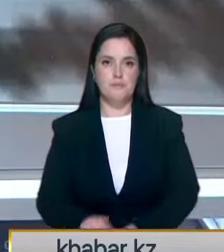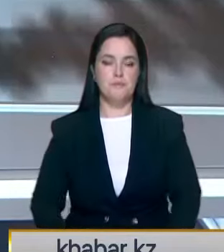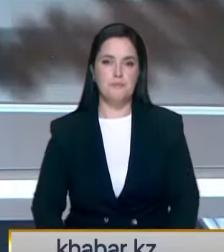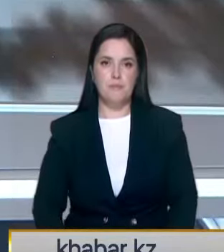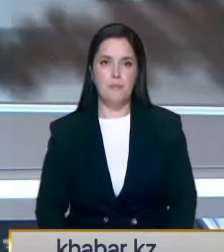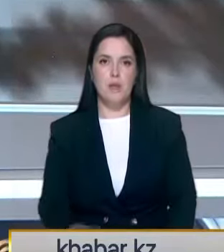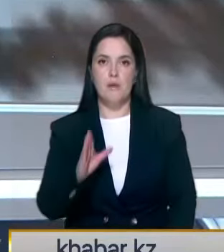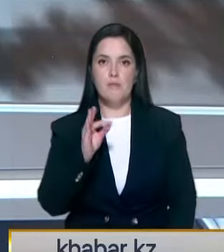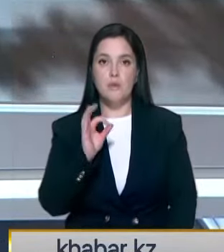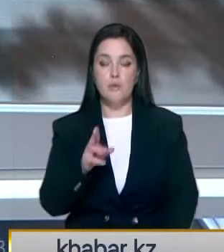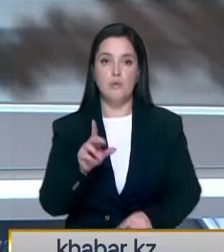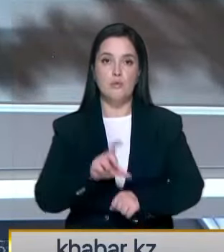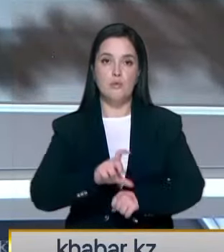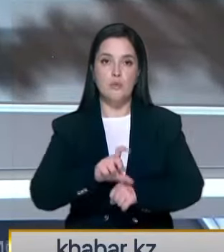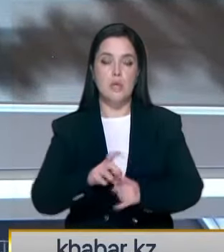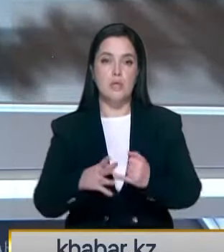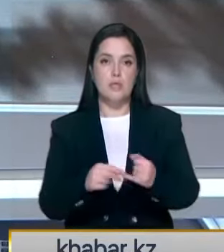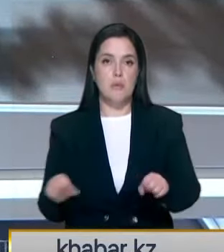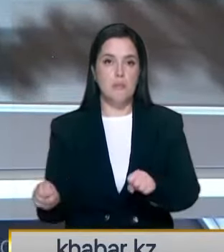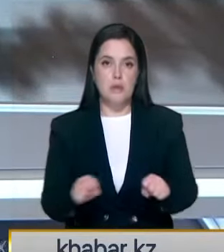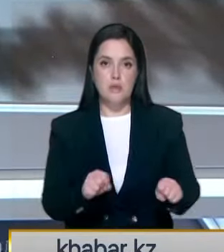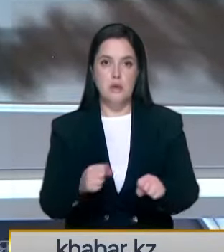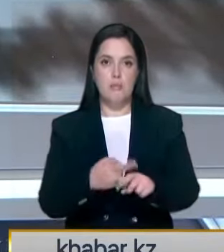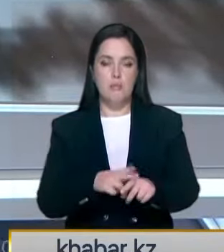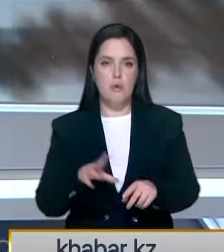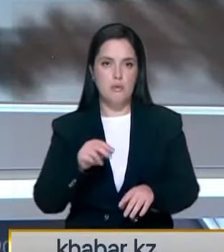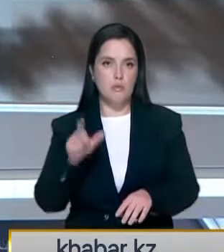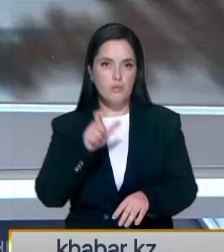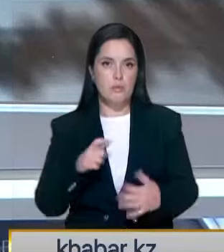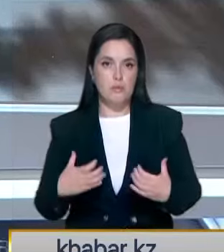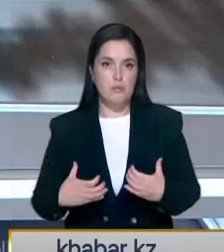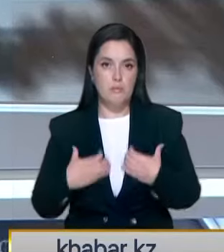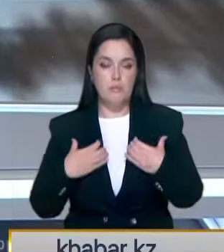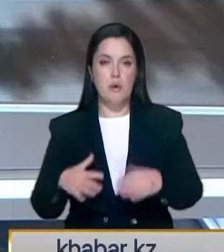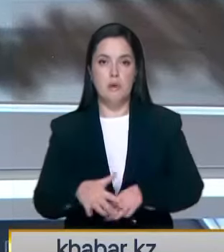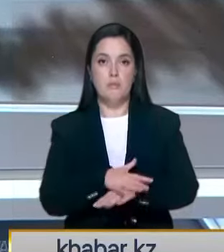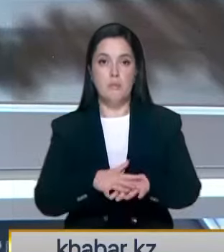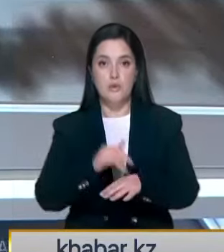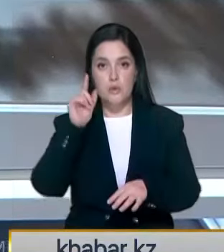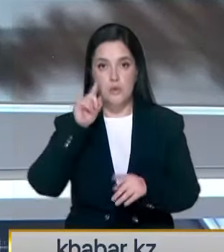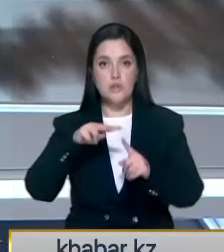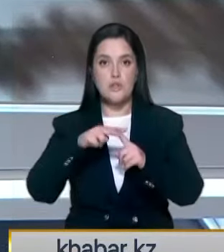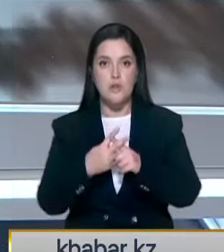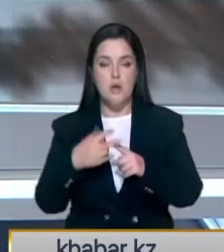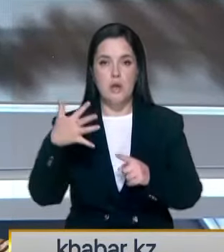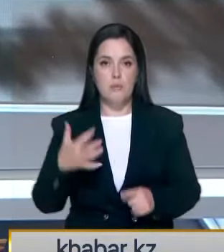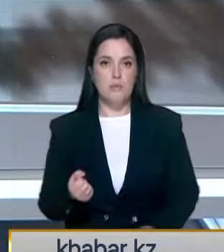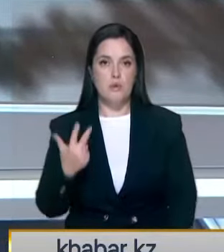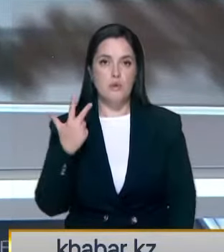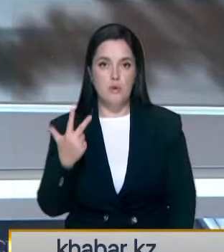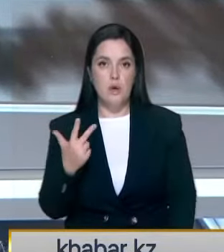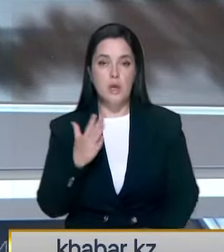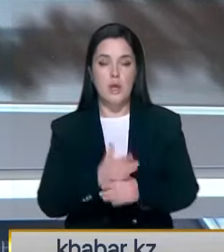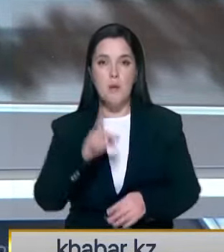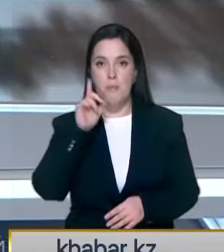к другим темам на востоке Турции произошло землетрясение вызвав массовую панику на данный момент известно о частичном разрушении трёх